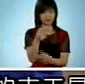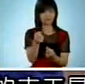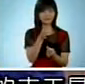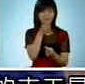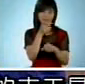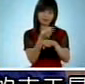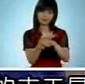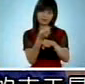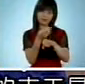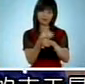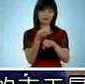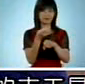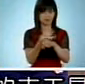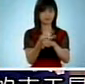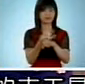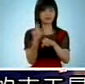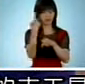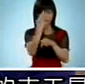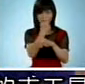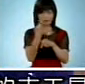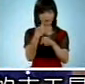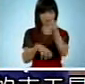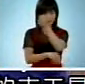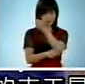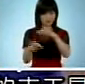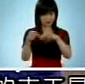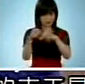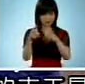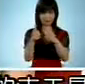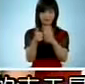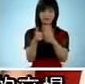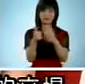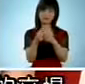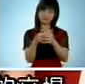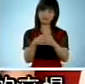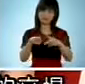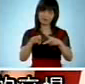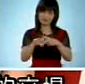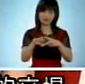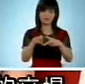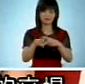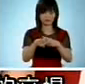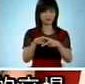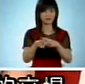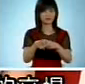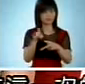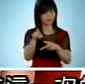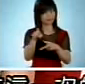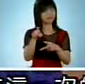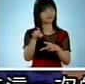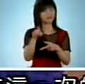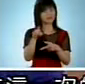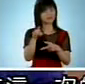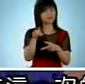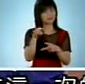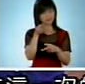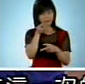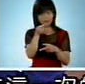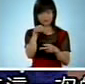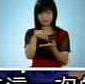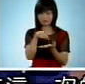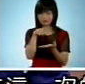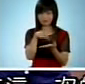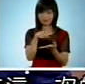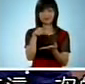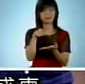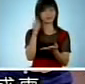罗惠夫卢冠基金会的职工是吗？然后我觉得以这样的立场，你觉得看如何的看待